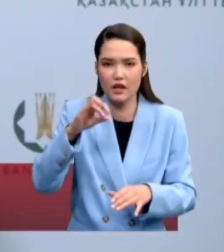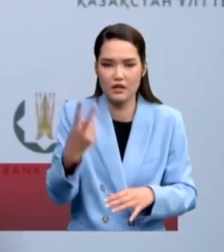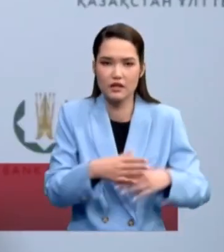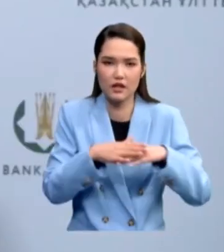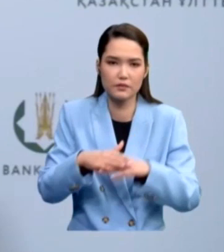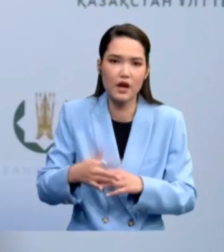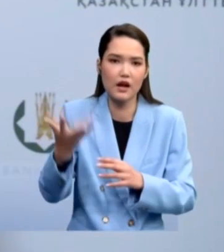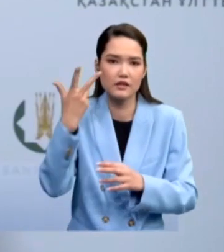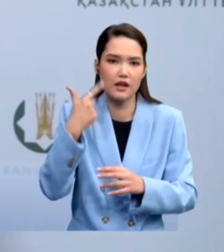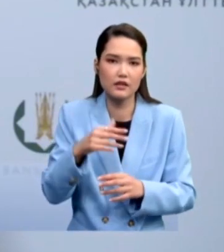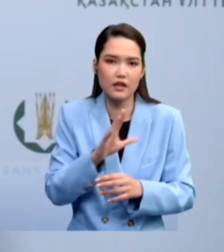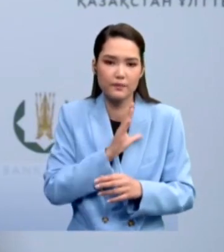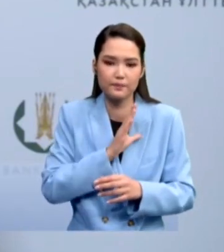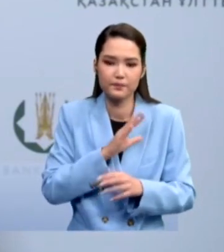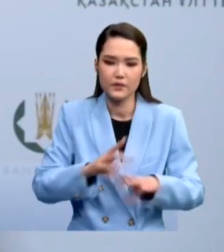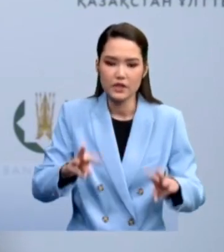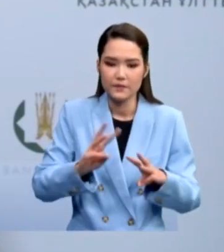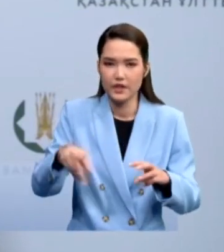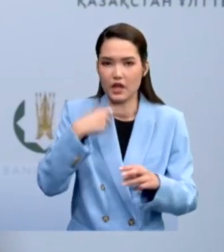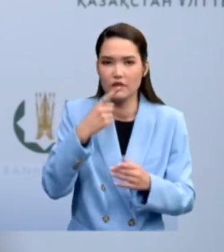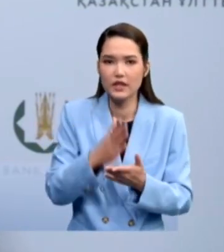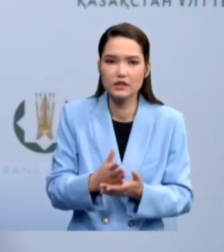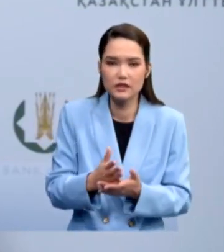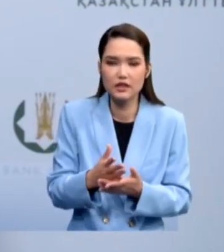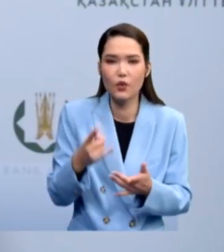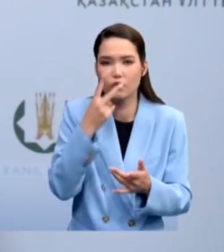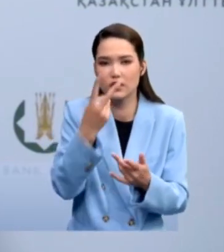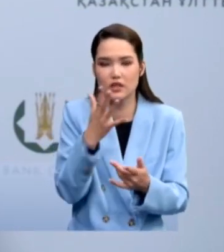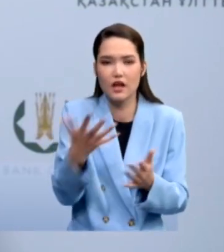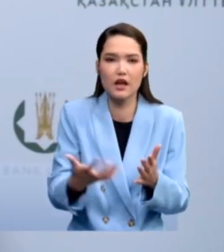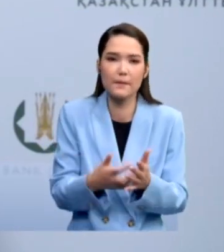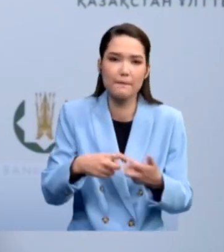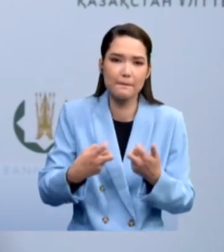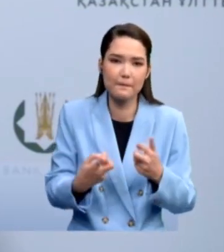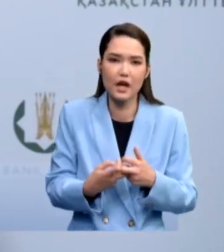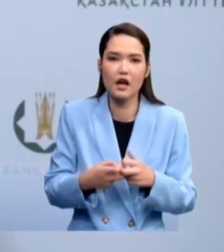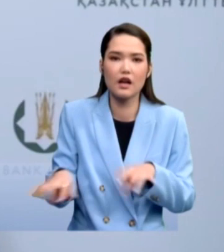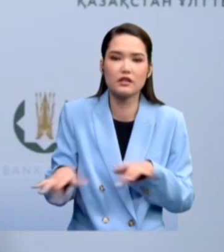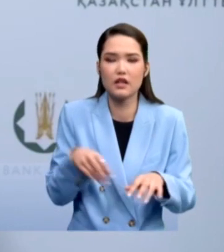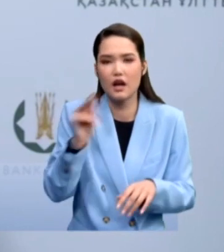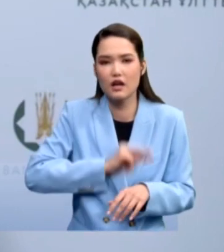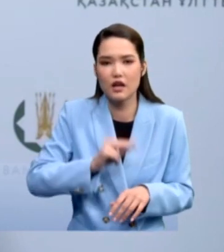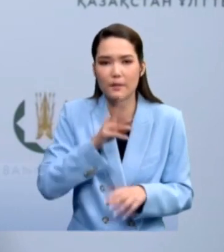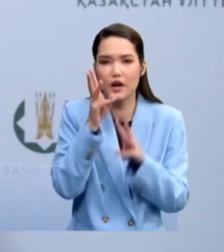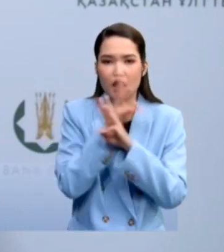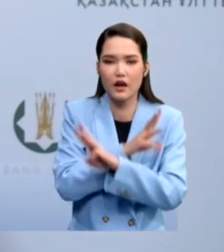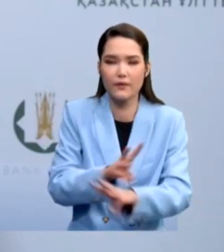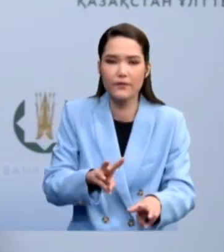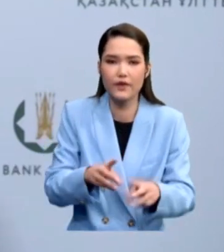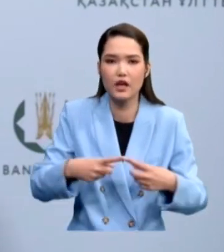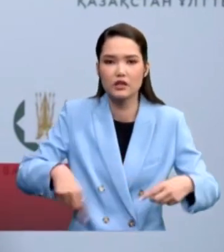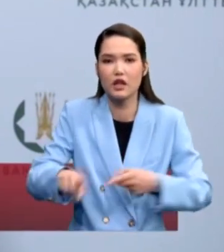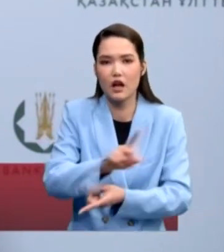Когда отраслевые министры говорят о тех или иных направлениях своей деятельности и об источниках финансирования, модернизации,